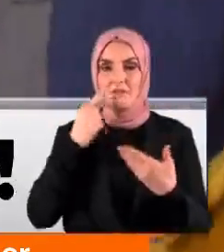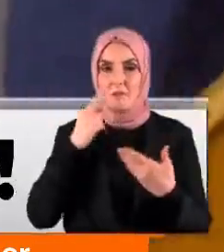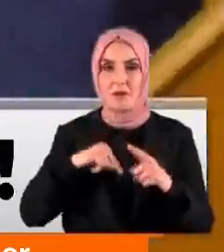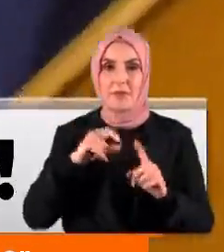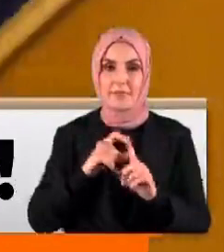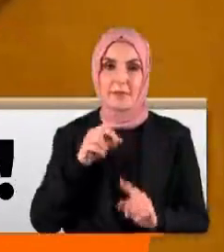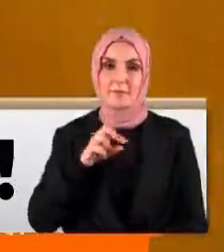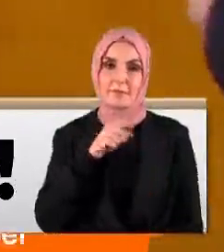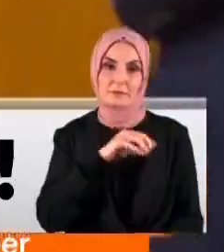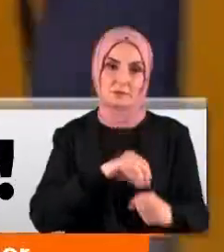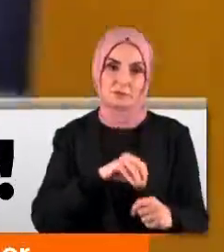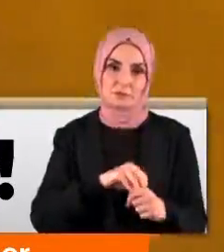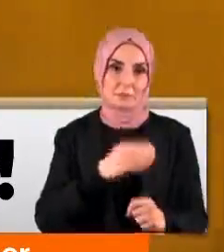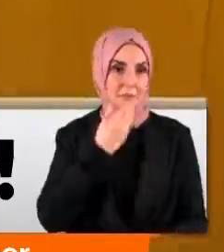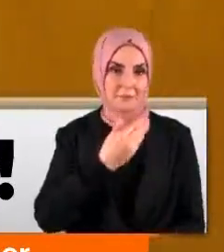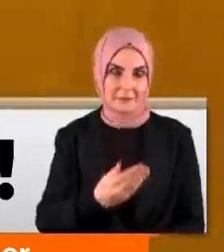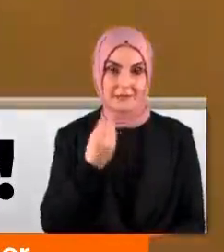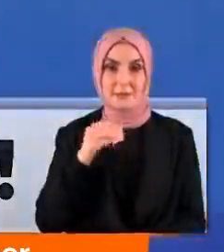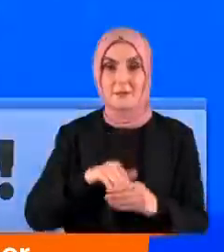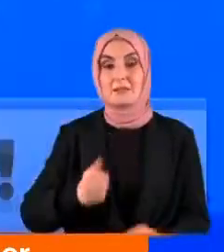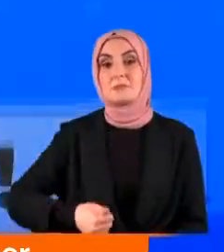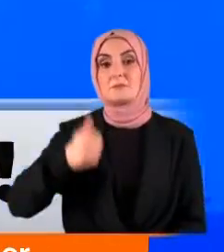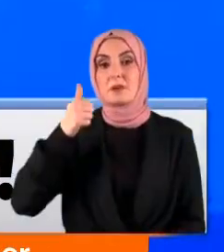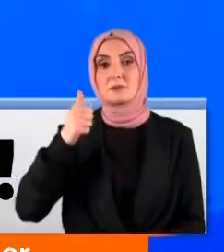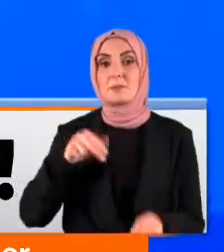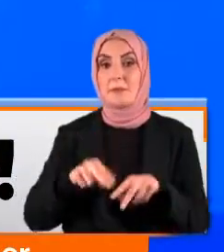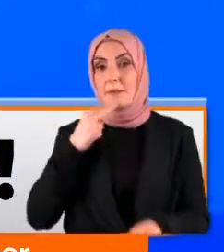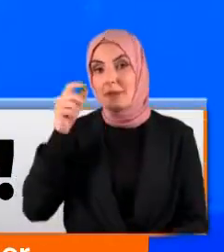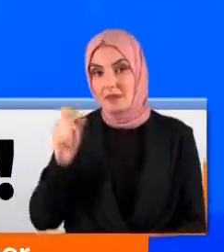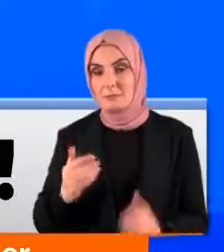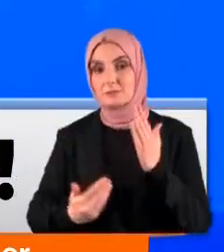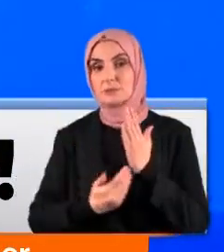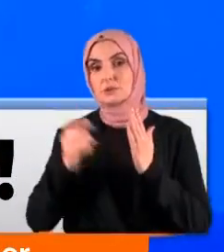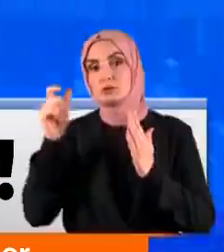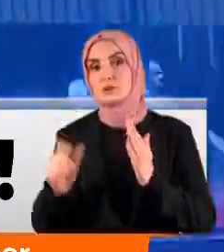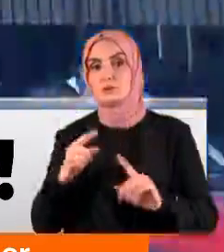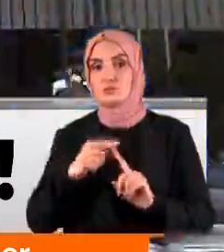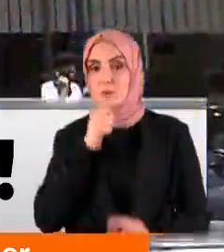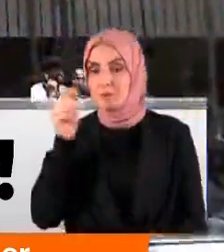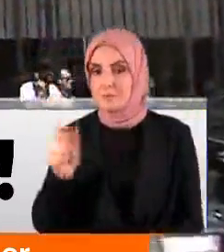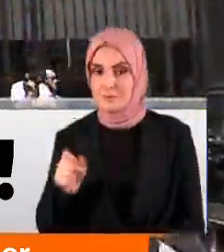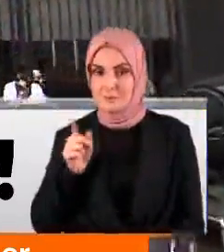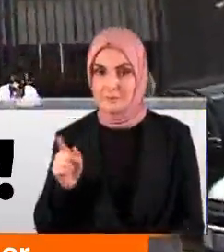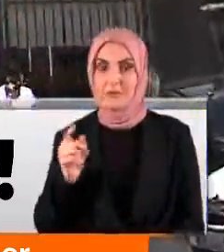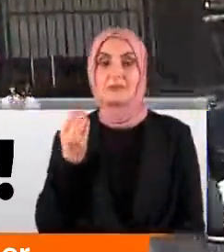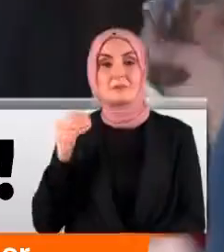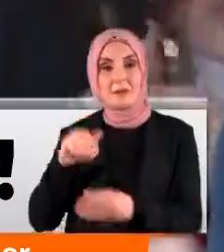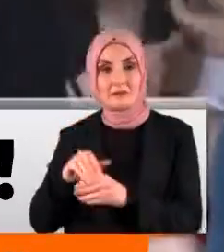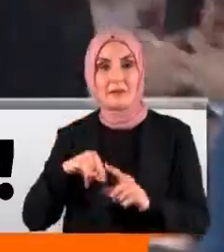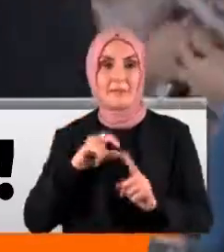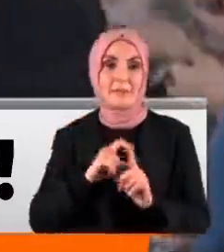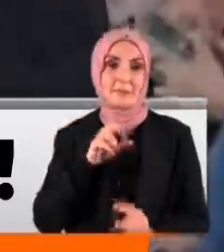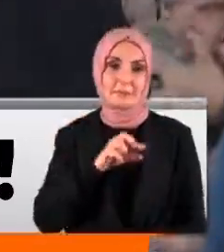iyi Parti Genel Başkanı Meral akşener'in danışmanı Turan çömezse partisinin HDP ile gizli ittifakını ifşa